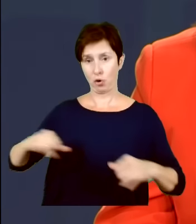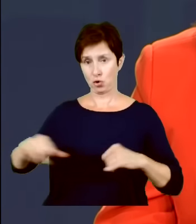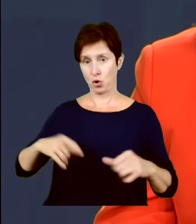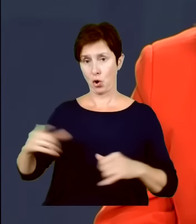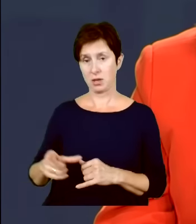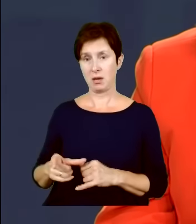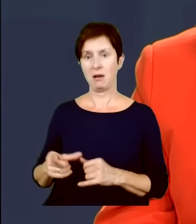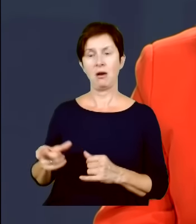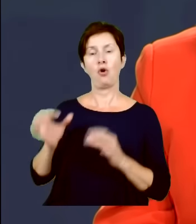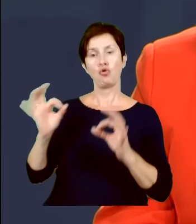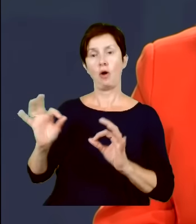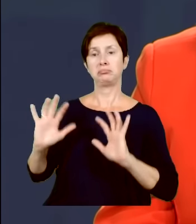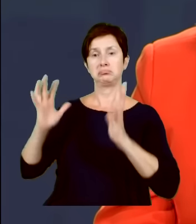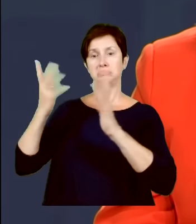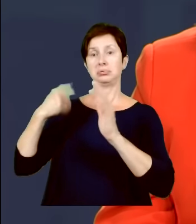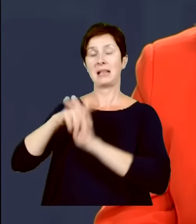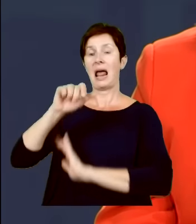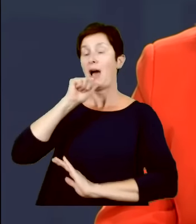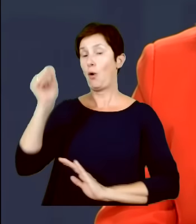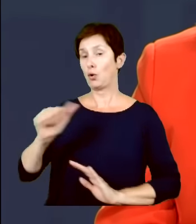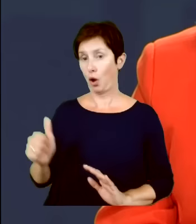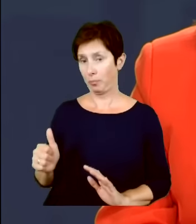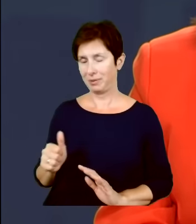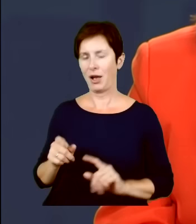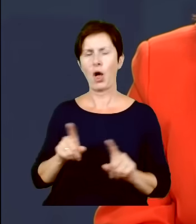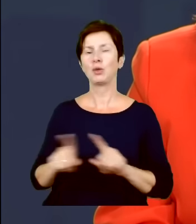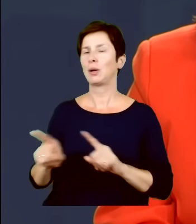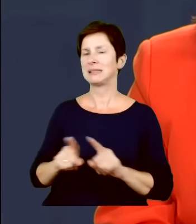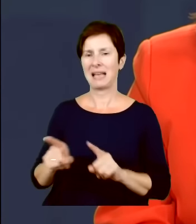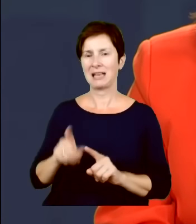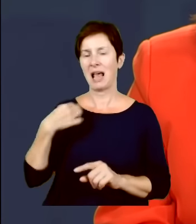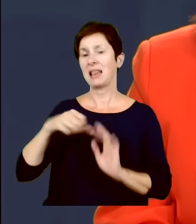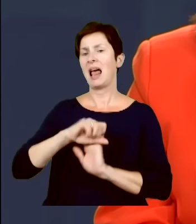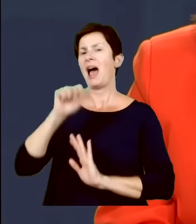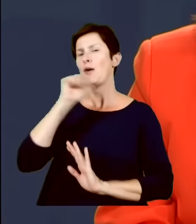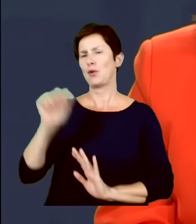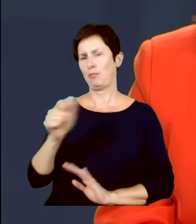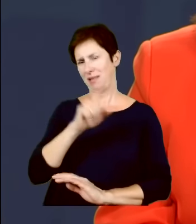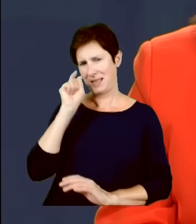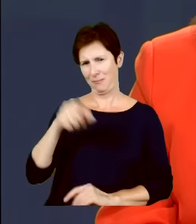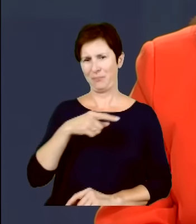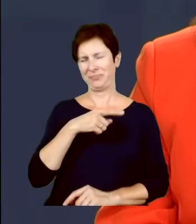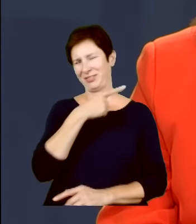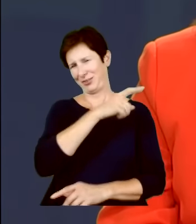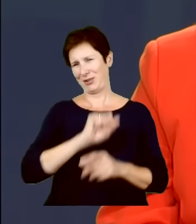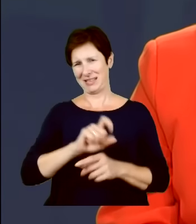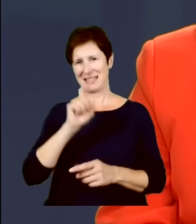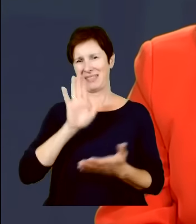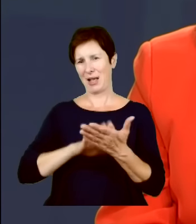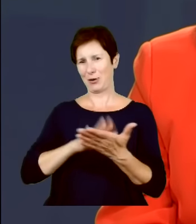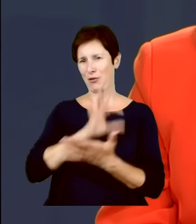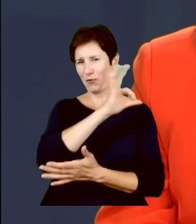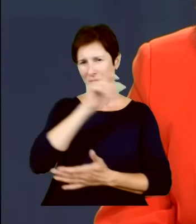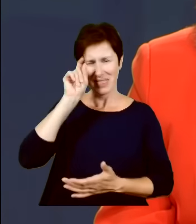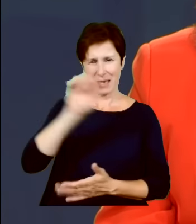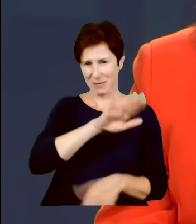dla Europy Czytaj Europy niemieckiej bo to niemiecka nagroda Przecież to nie Europa tutaj